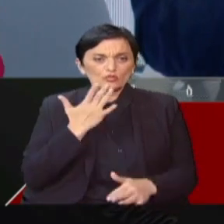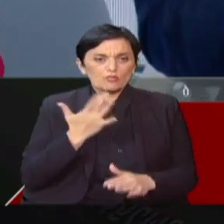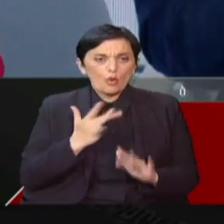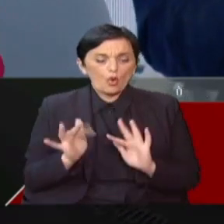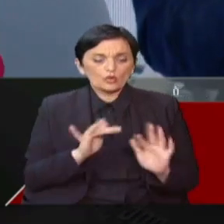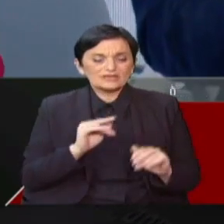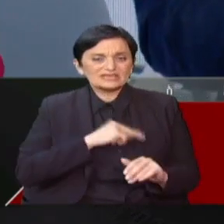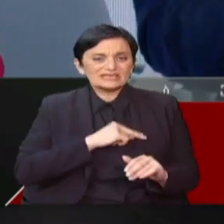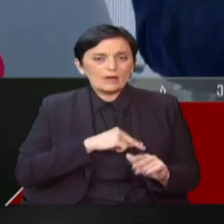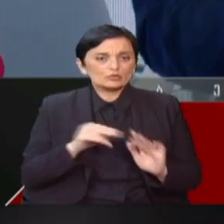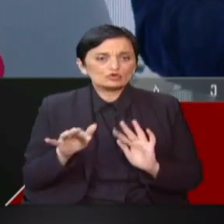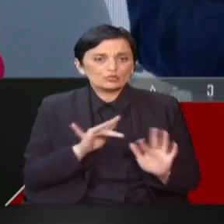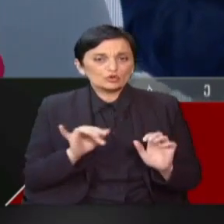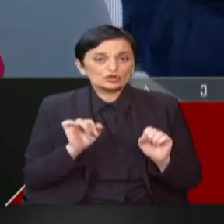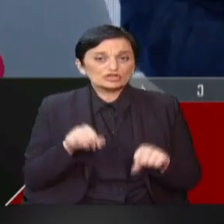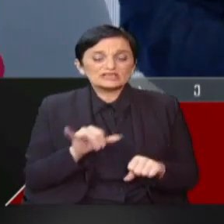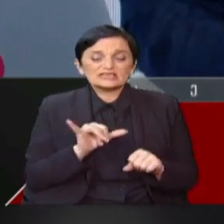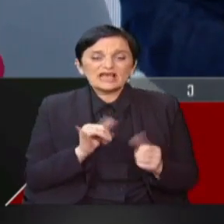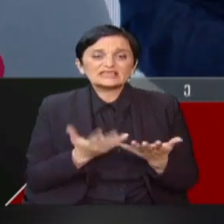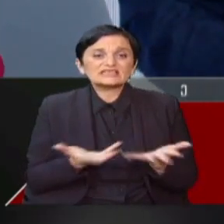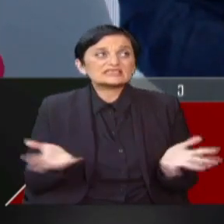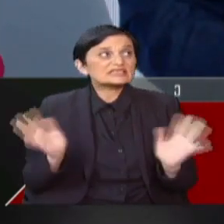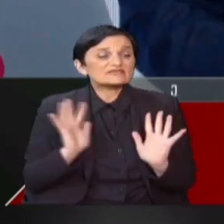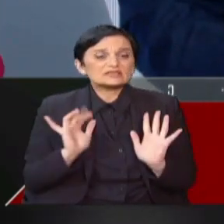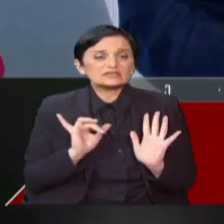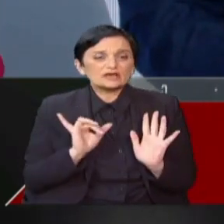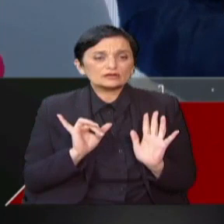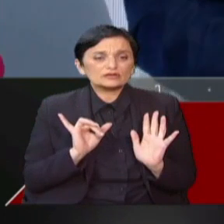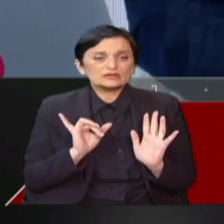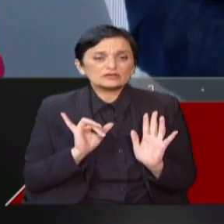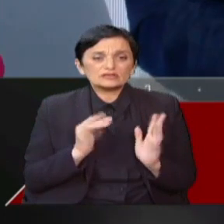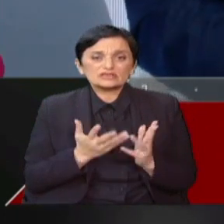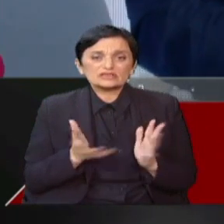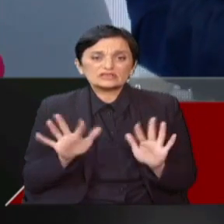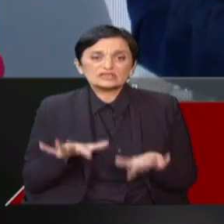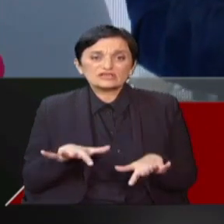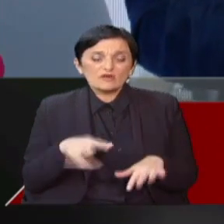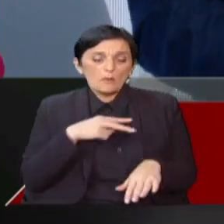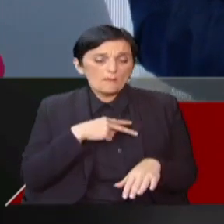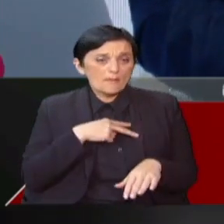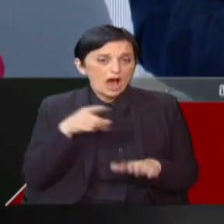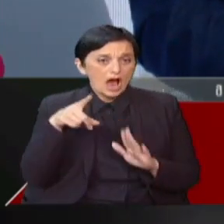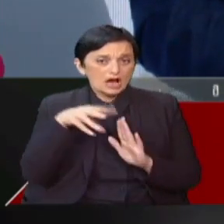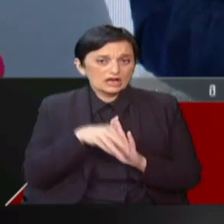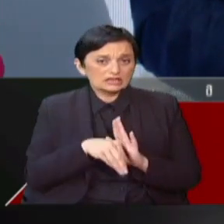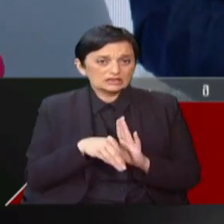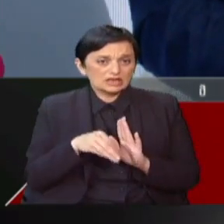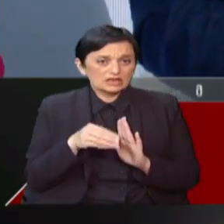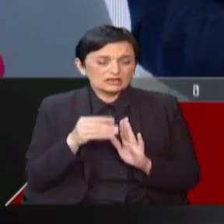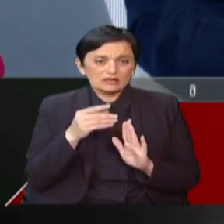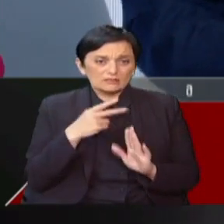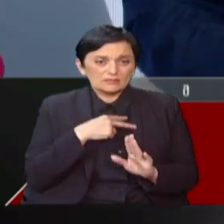პროცესი, სამუშაო პროცესი შესაძლოა. როცად არის სივრცე, მითხარით? სად არის სივრცე არგუმენტირებული